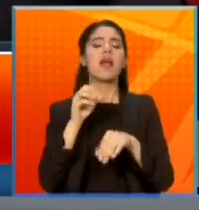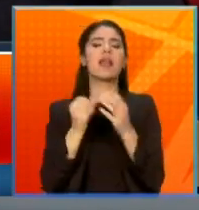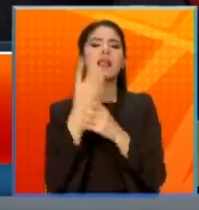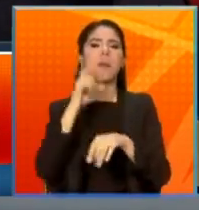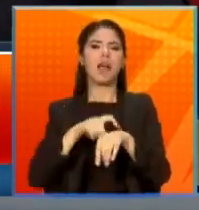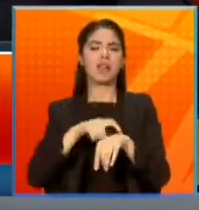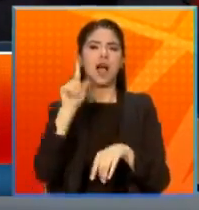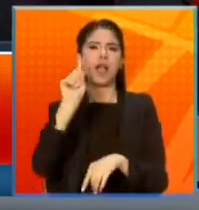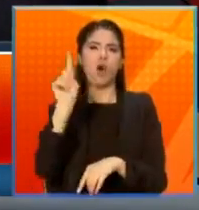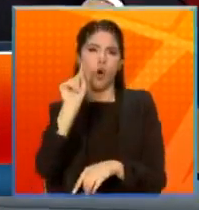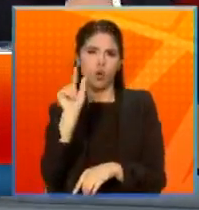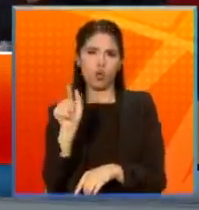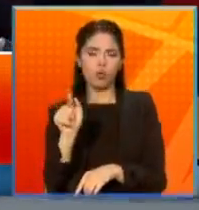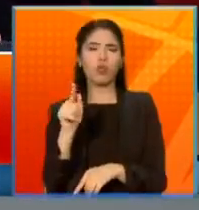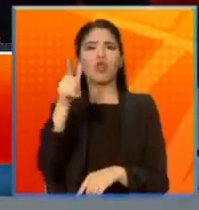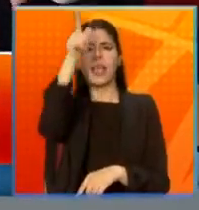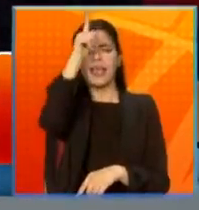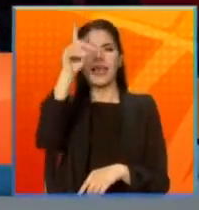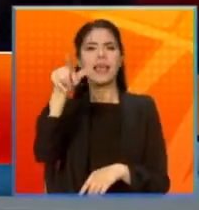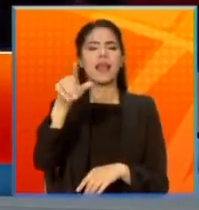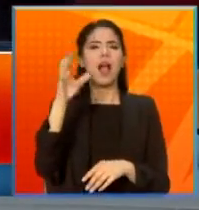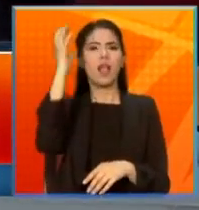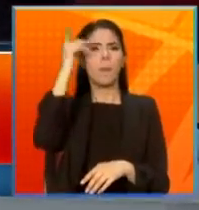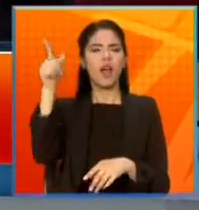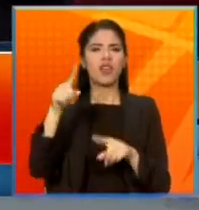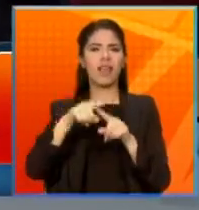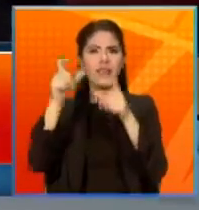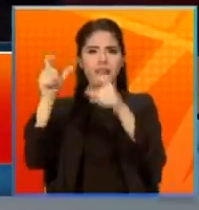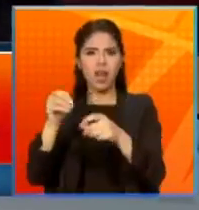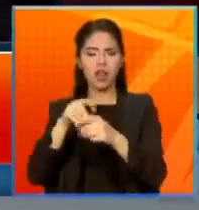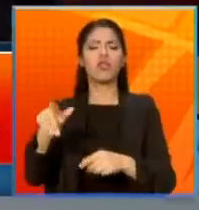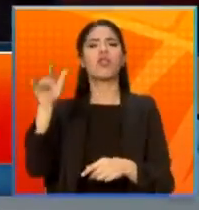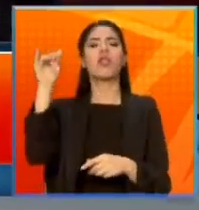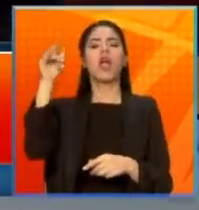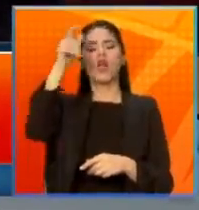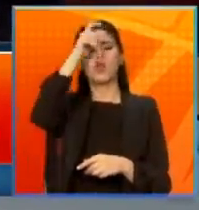tam 10.29'du. İran'ın başkenti Tahran'dan kalkan Türk Hava Yolları'na ait